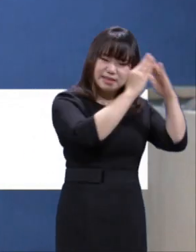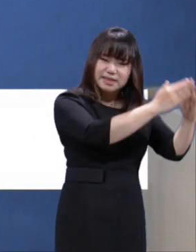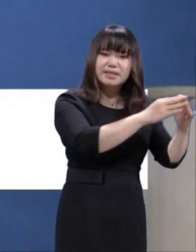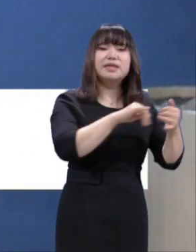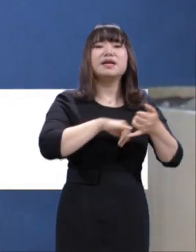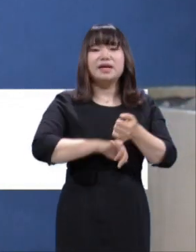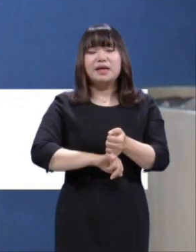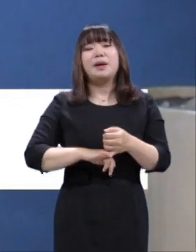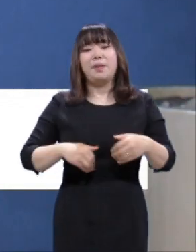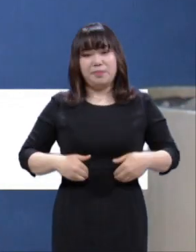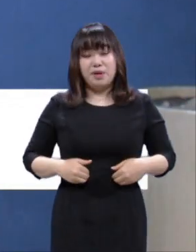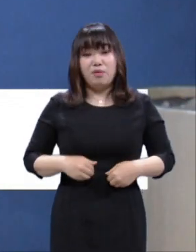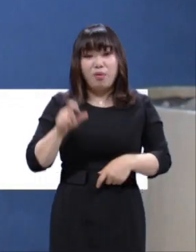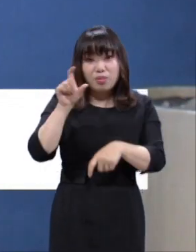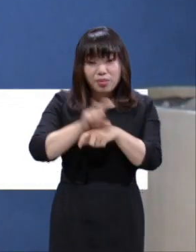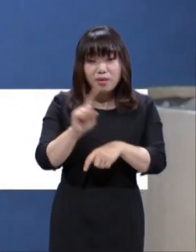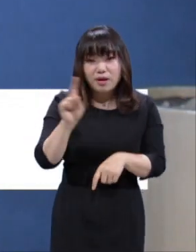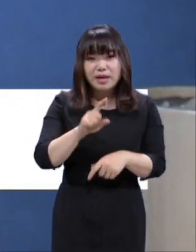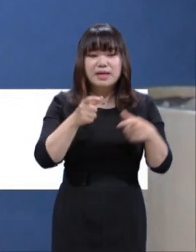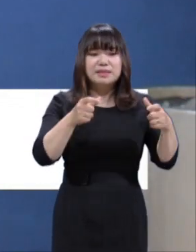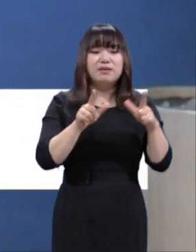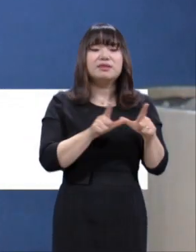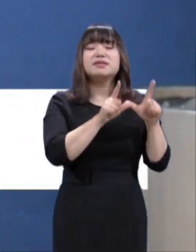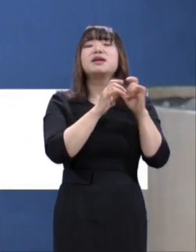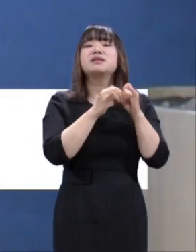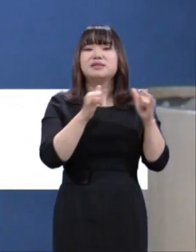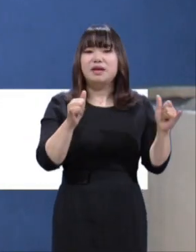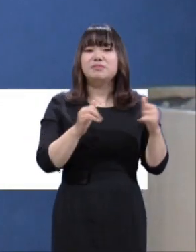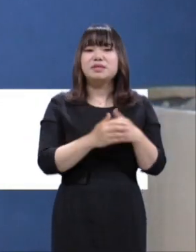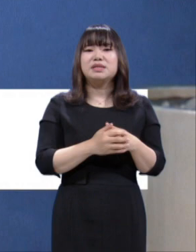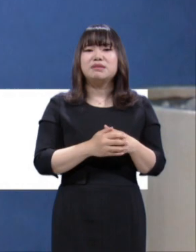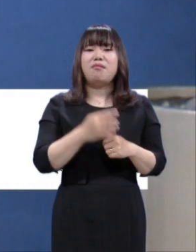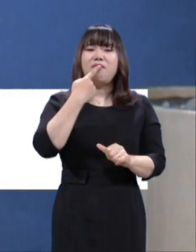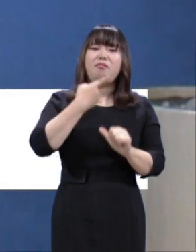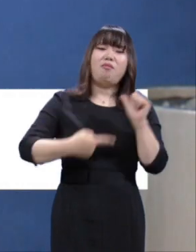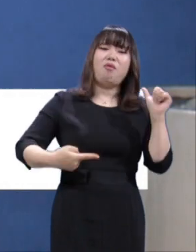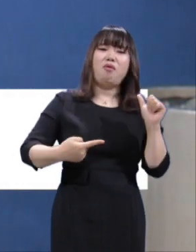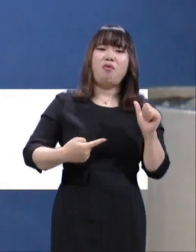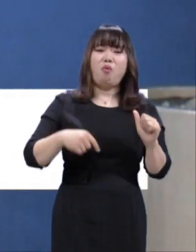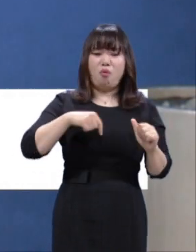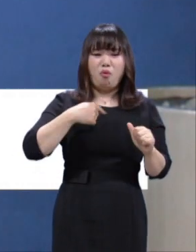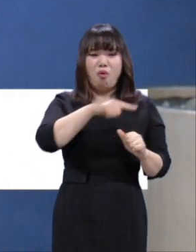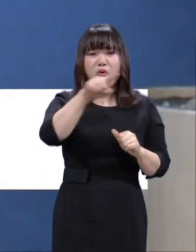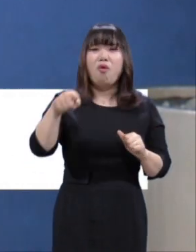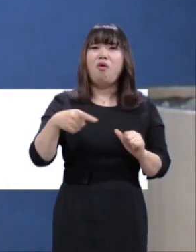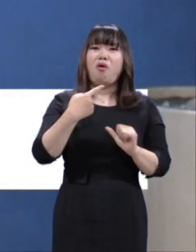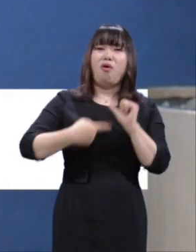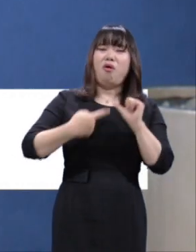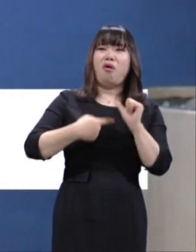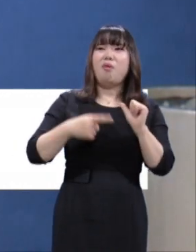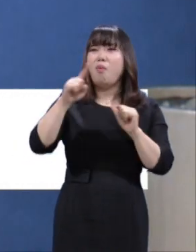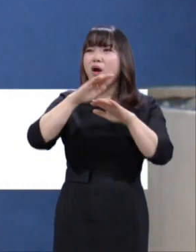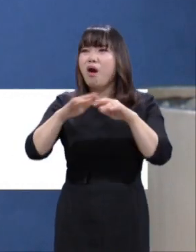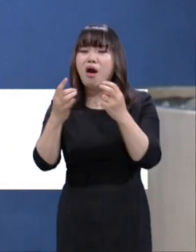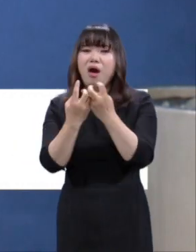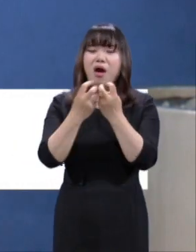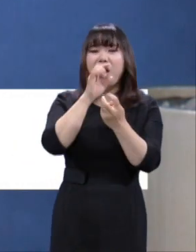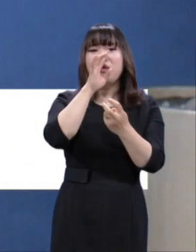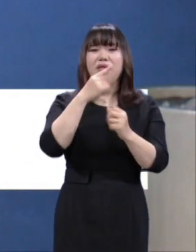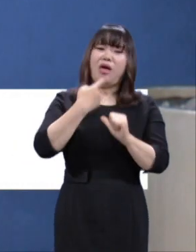만들겠습니다. 그리고 우리 지역 주민들이 일방적으로 피해 받지 않고 아이들이